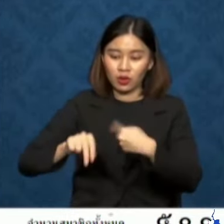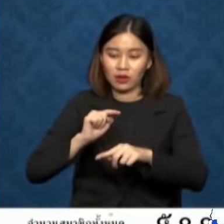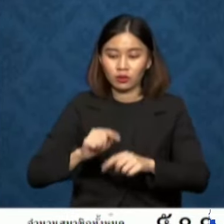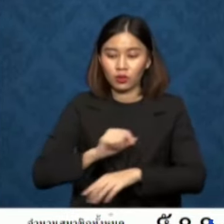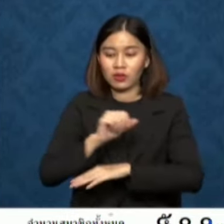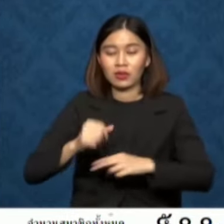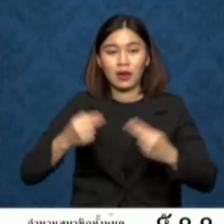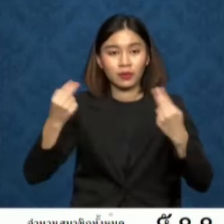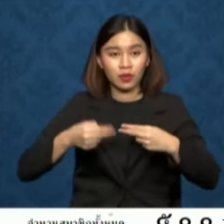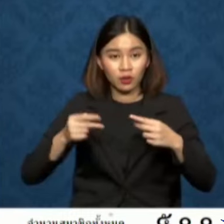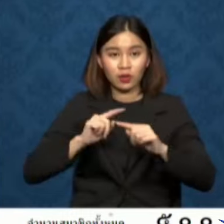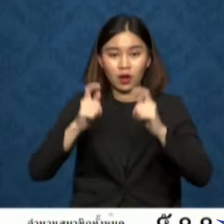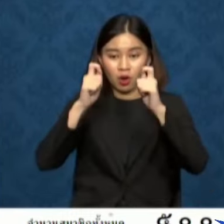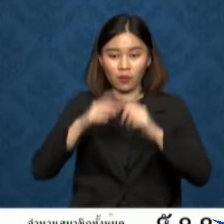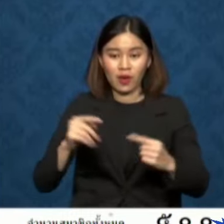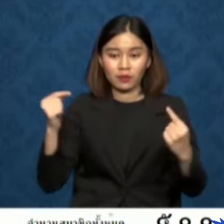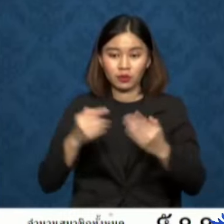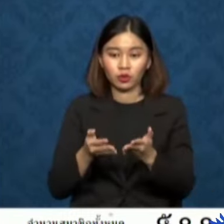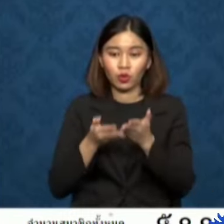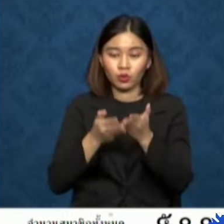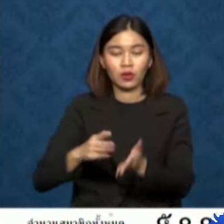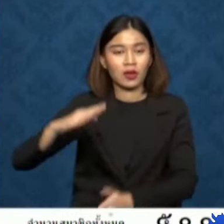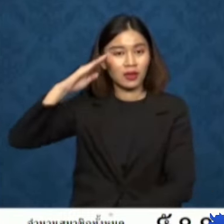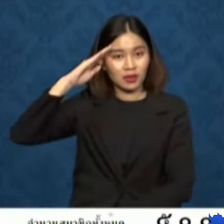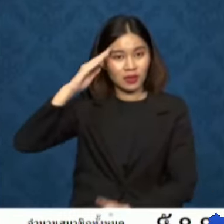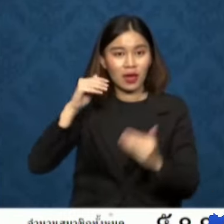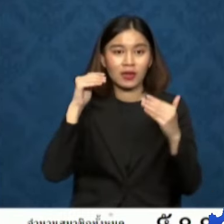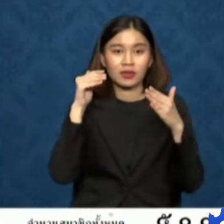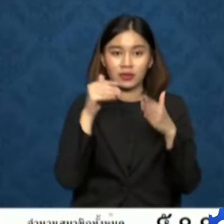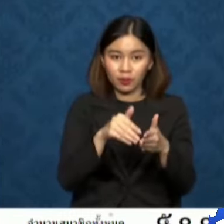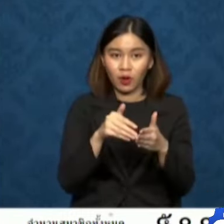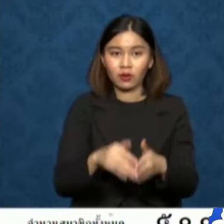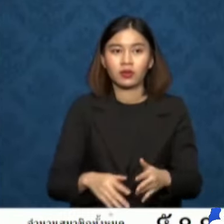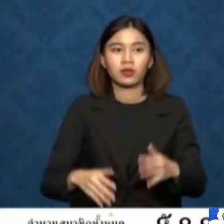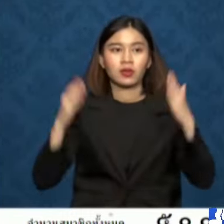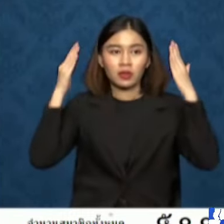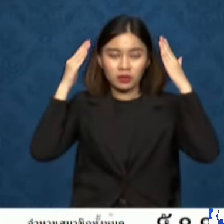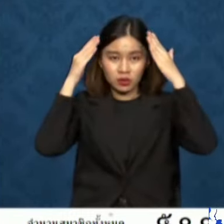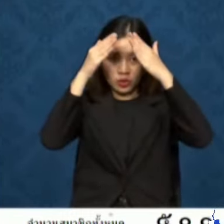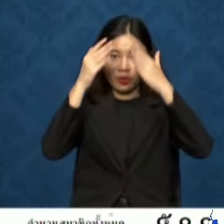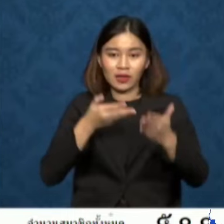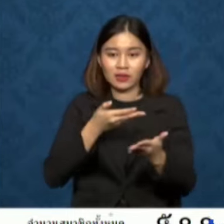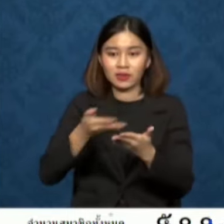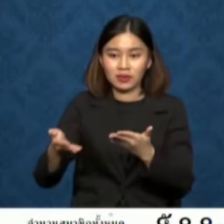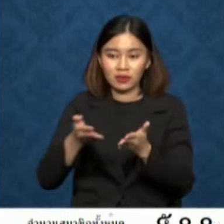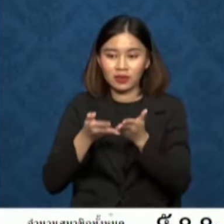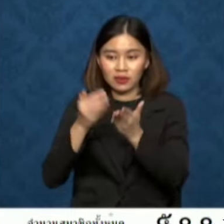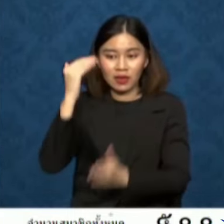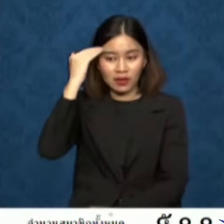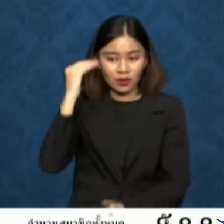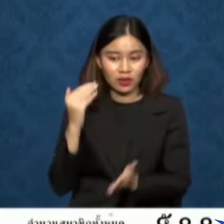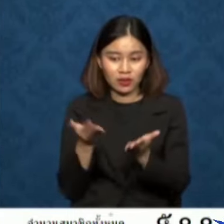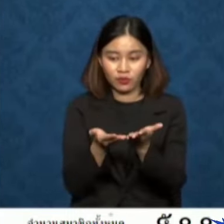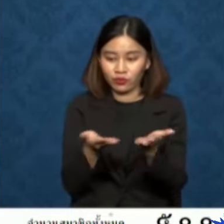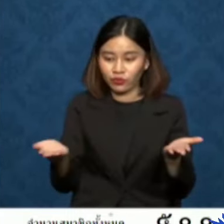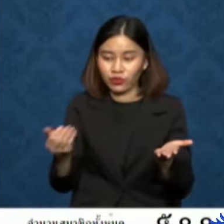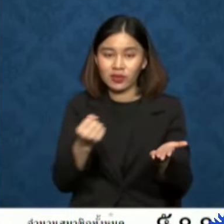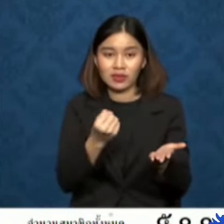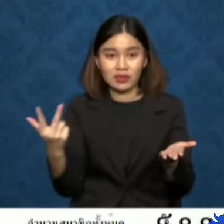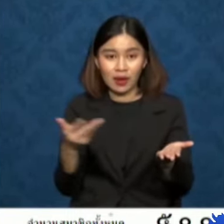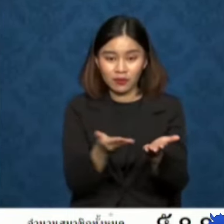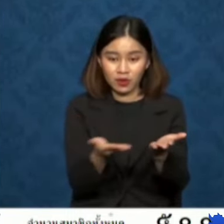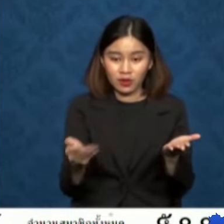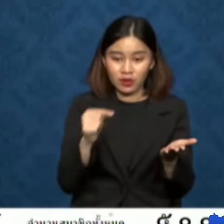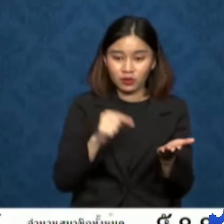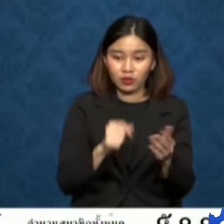รบที่ออกแบบมาเพื่อกองทัพเรือสิงคโปร์โดยเฉพาะอินโดนีเซียครับซื้อเรือดำน้ำจากเกาหลีใต้ 3ลำครับ 2ลำแรก